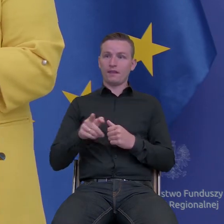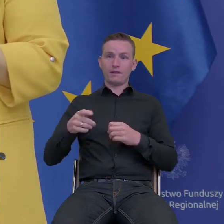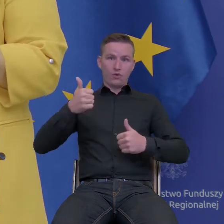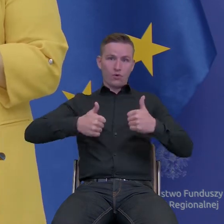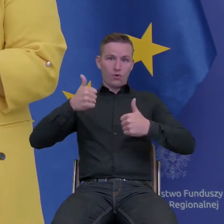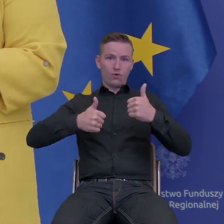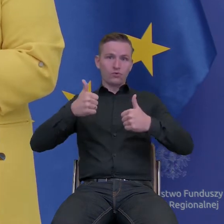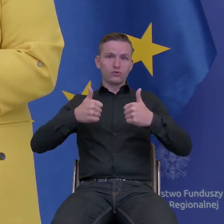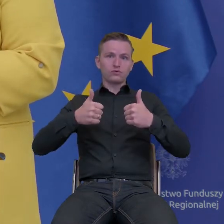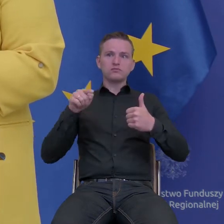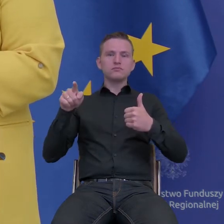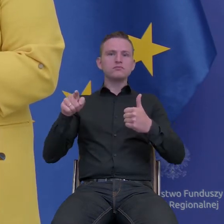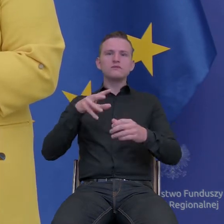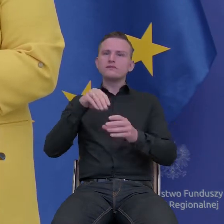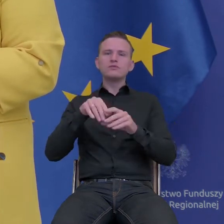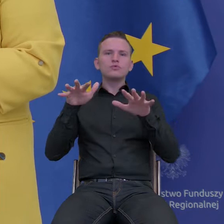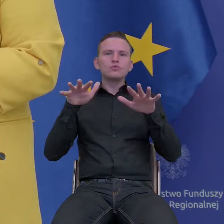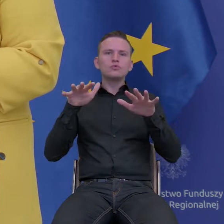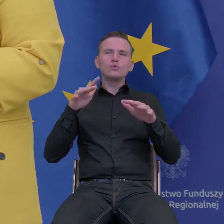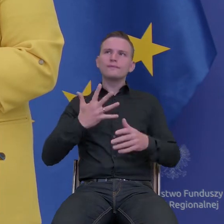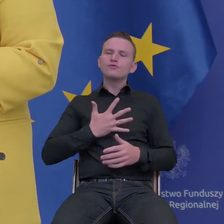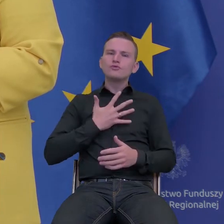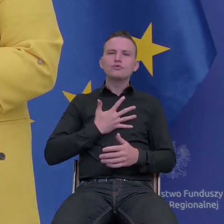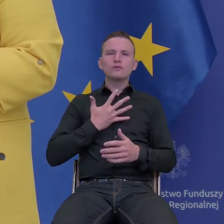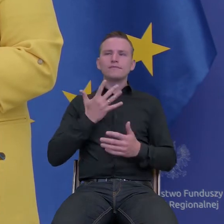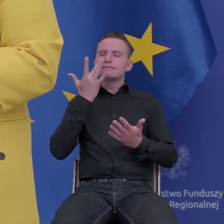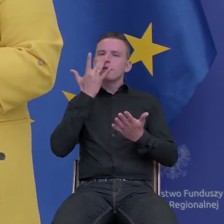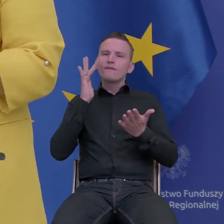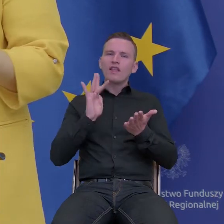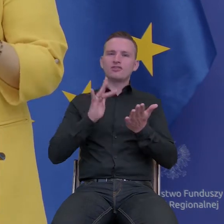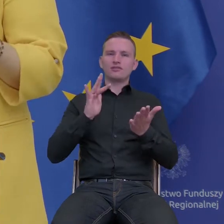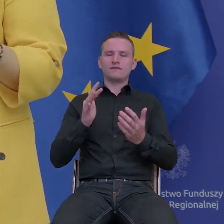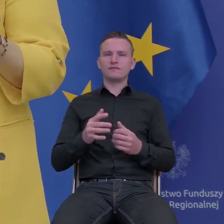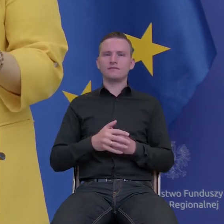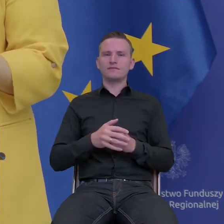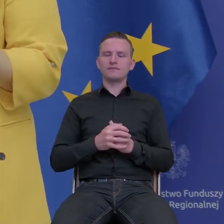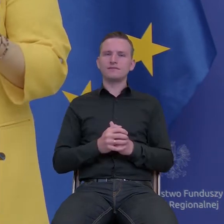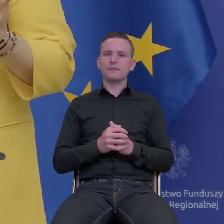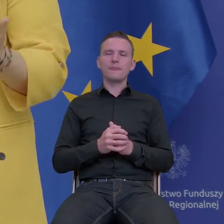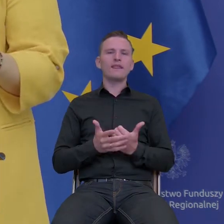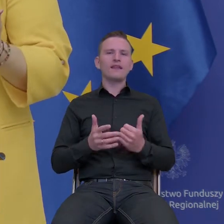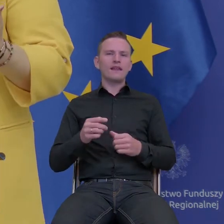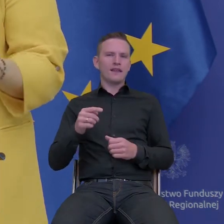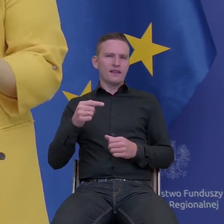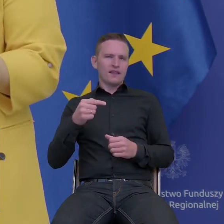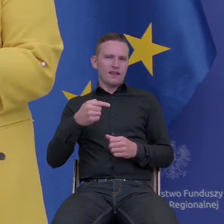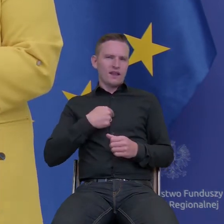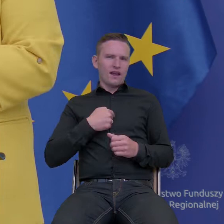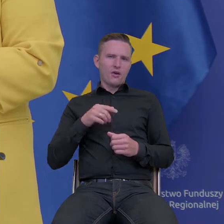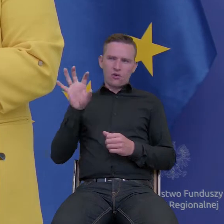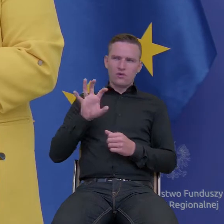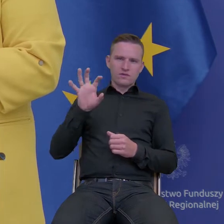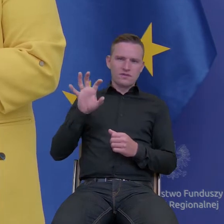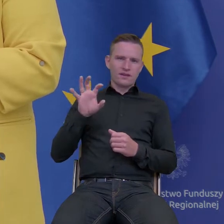bardzo wiele wzruszeń, emocji, żeby nie powiedzieć również ciarek, które nas